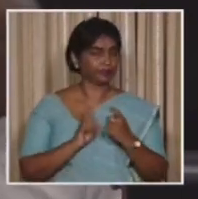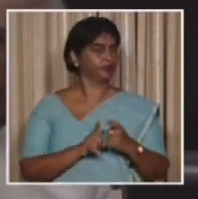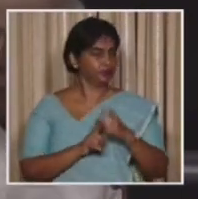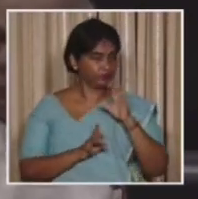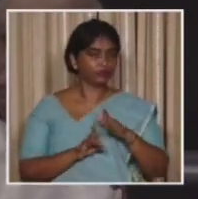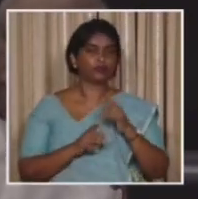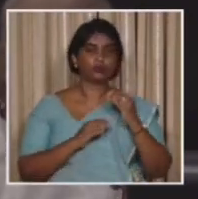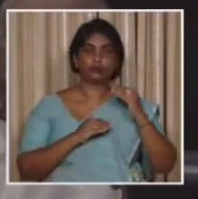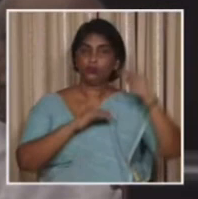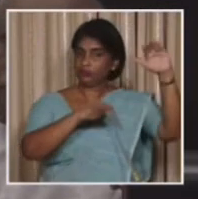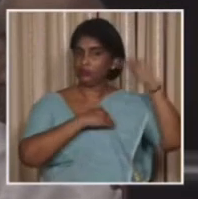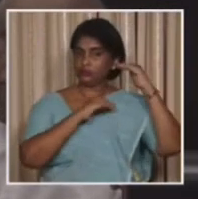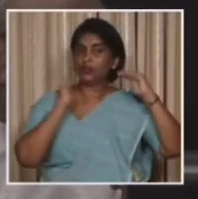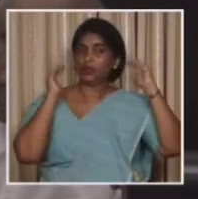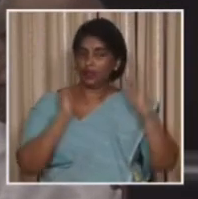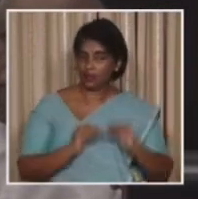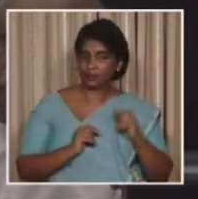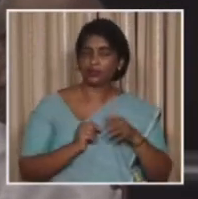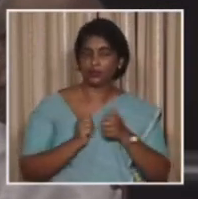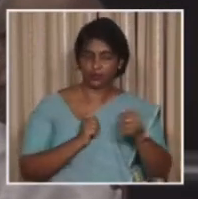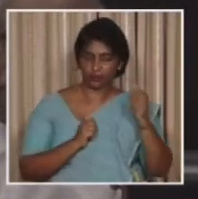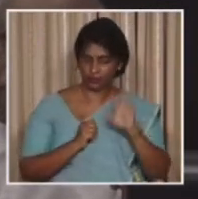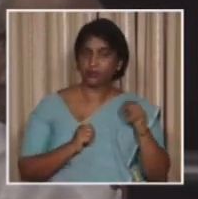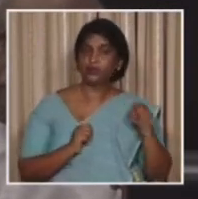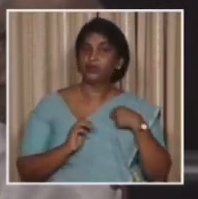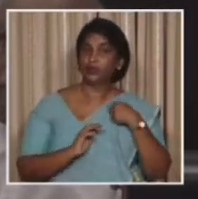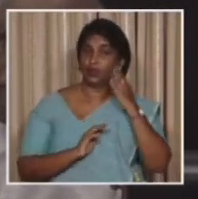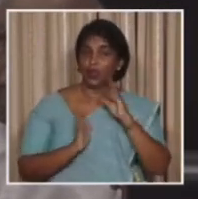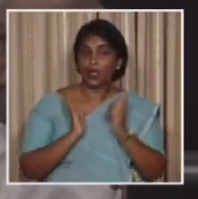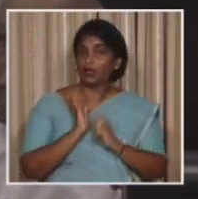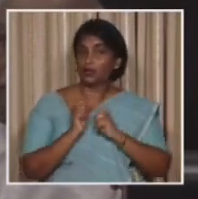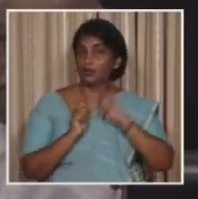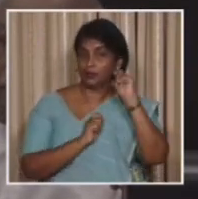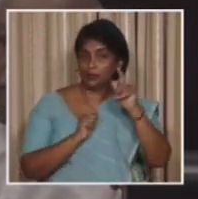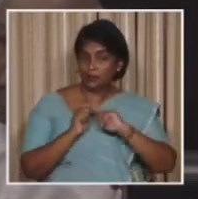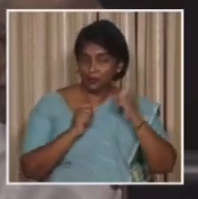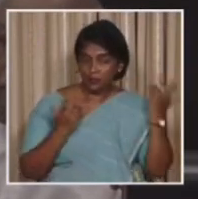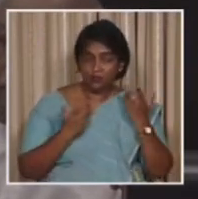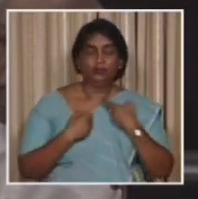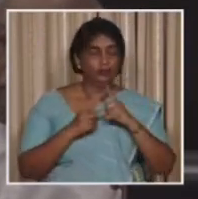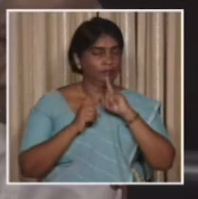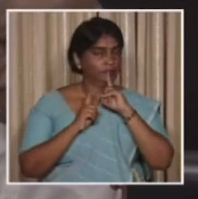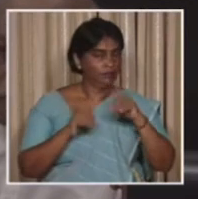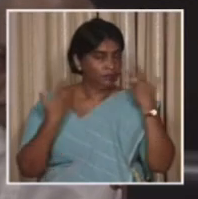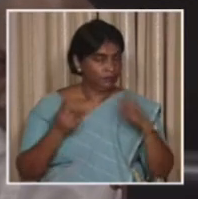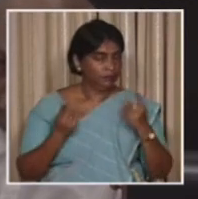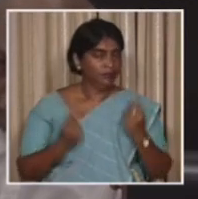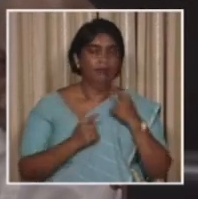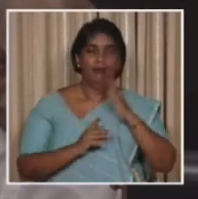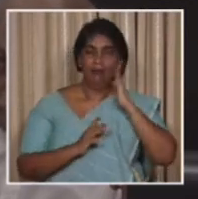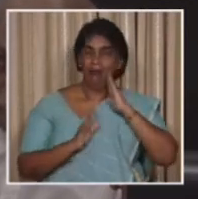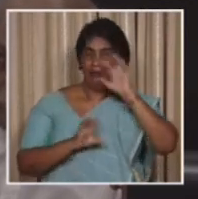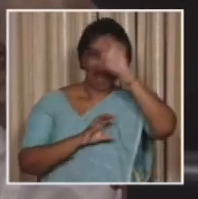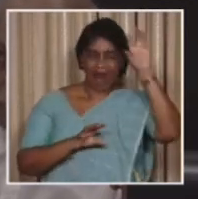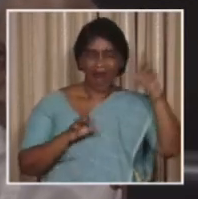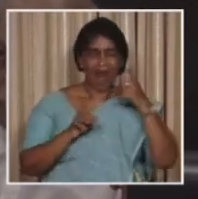කිරීමටත් ආනයනය සීමා කිරීමටත් සිදු වුණා. අපට විදේශ ණය ගෙවීමට නොහැකි බව ප්‍රකාශ වූ වහාම විදේශ